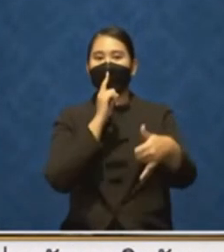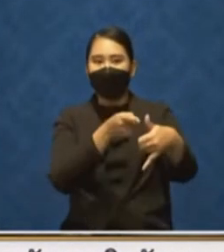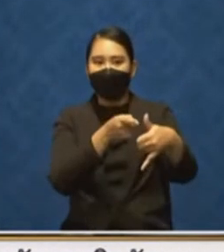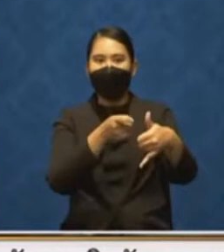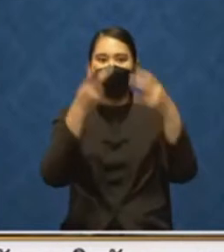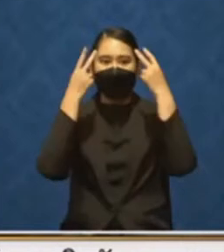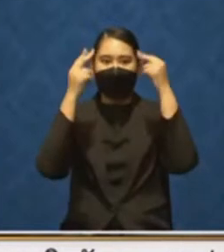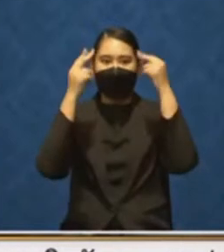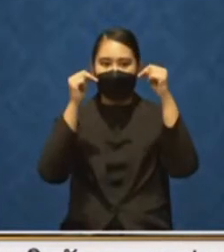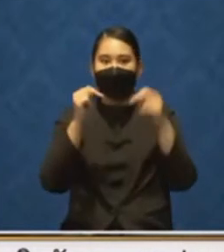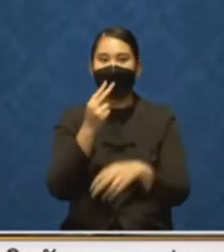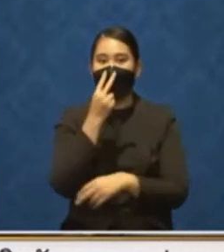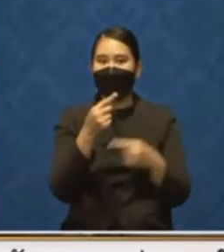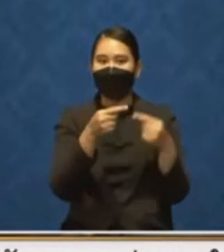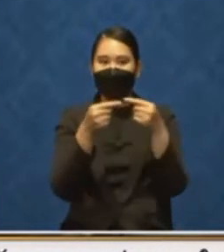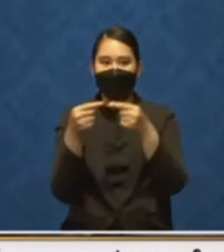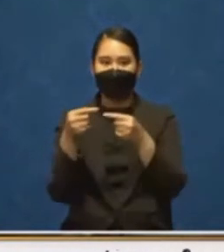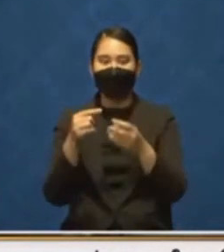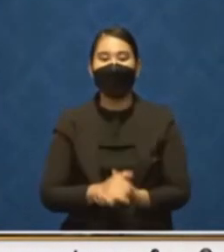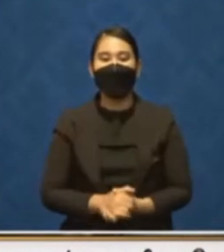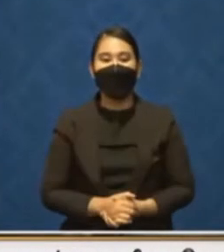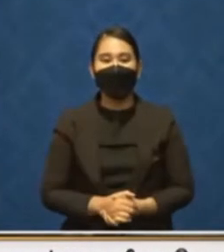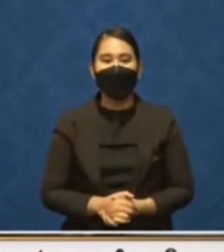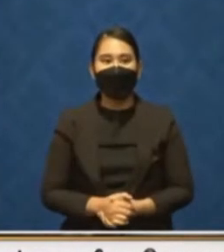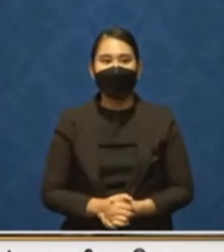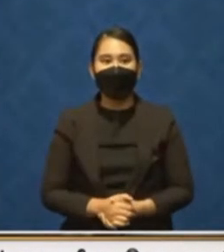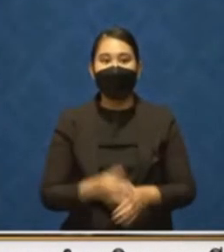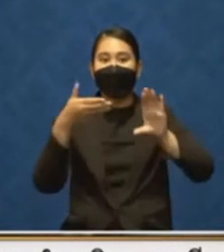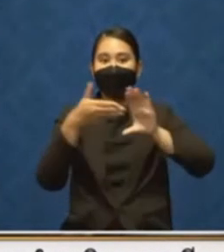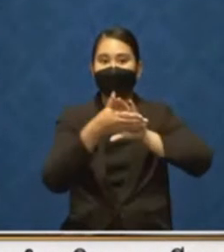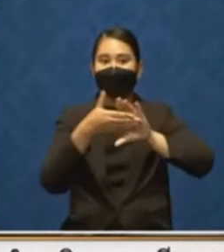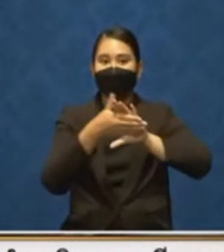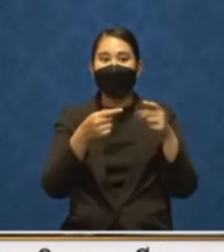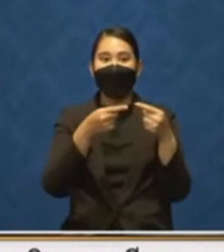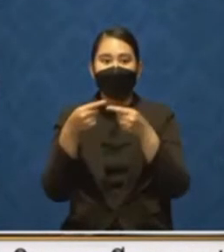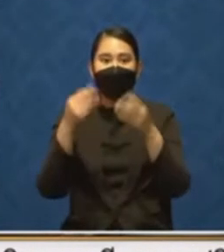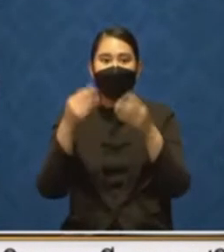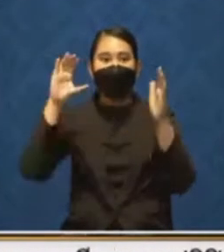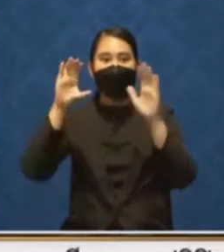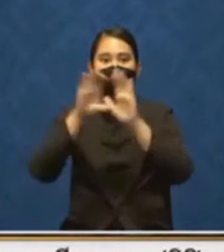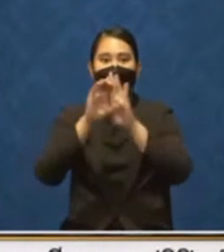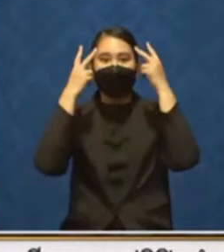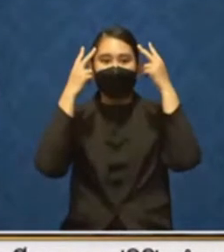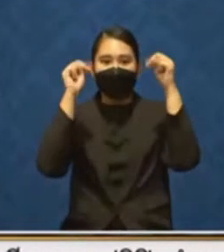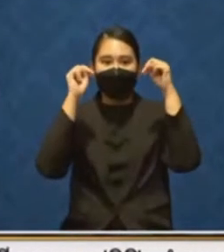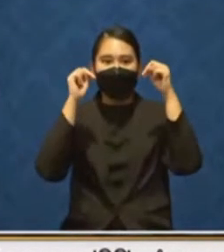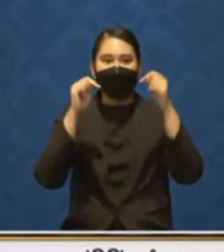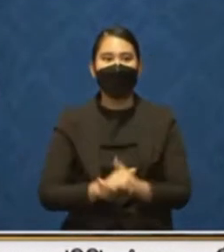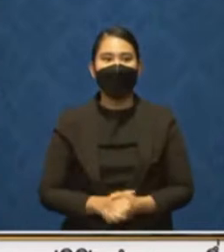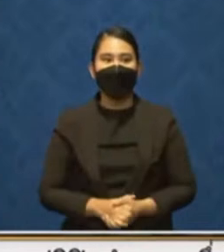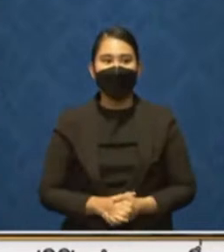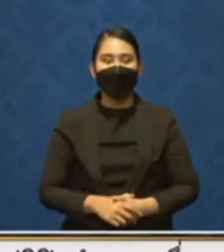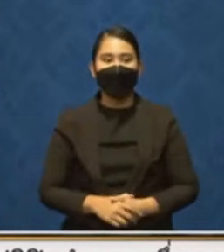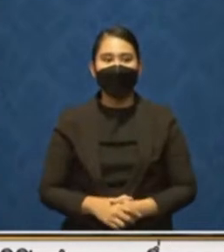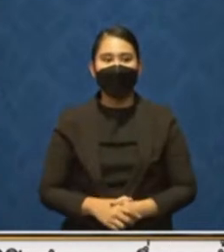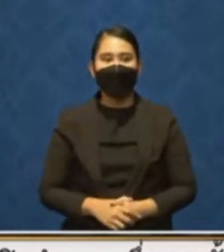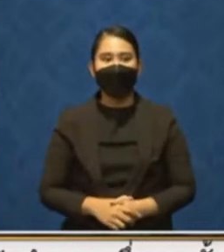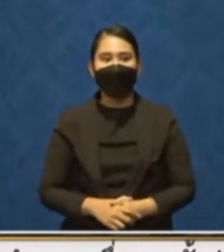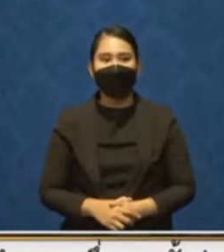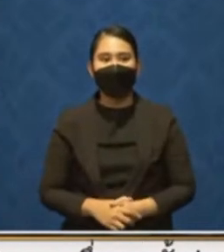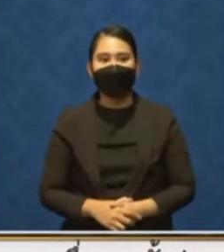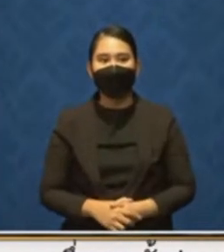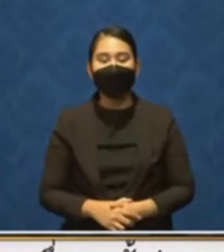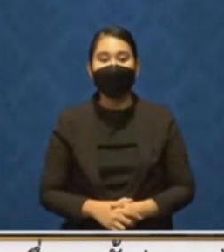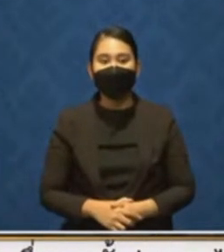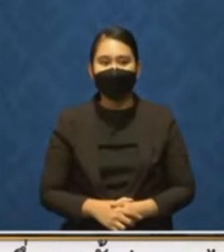นั้นดูต่อนะฮะกราฟิกต่อไปดีครับเป็นภาพท่านนายกรัฐมนตรีท่าน